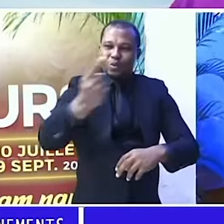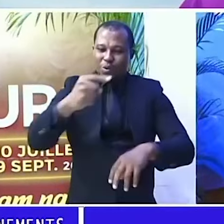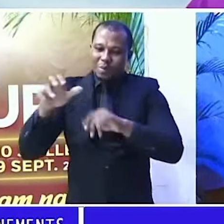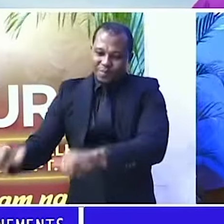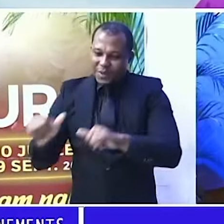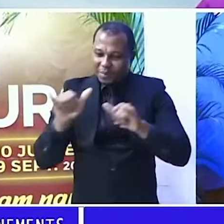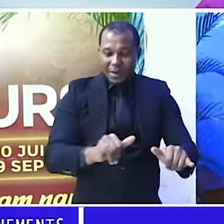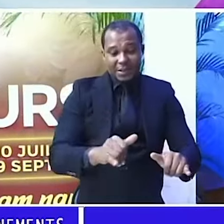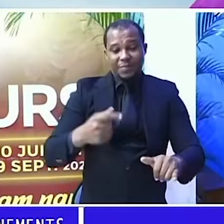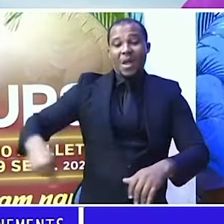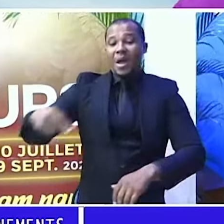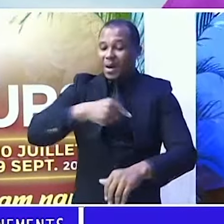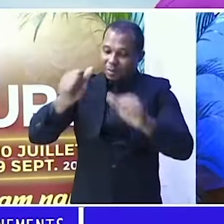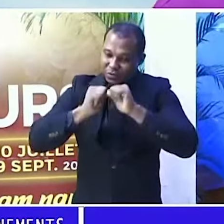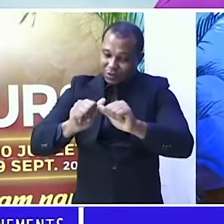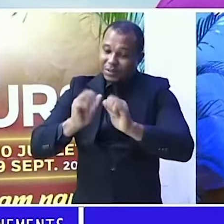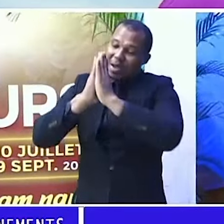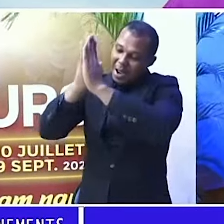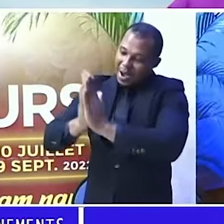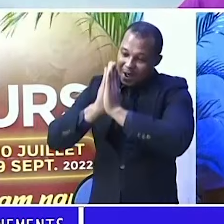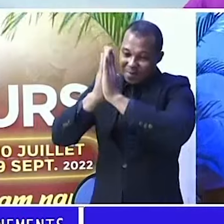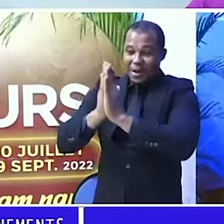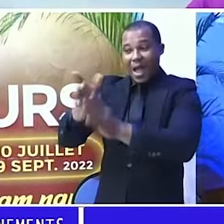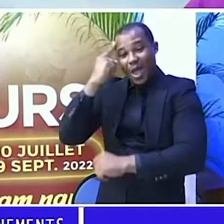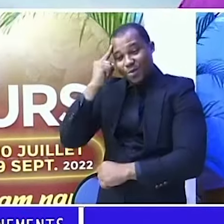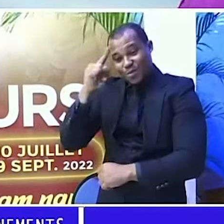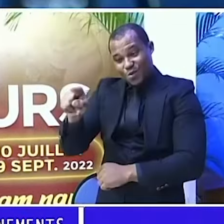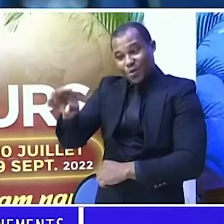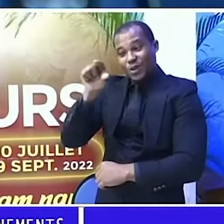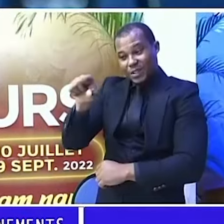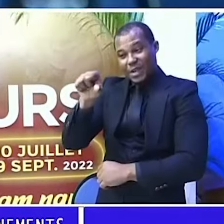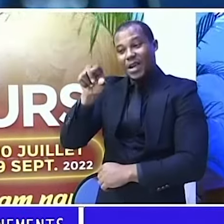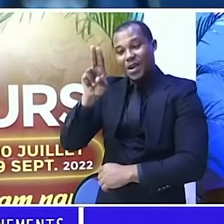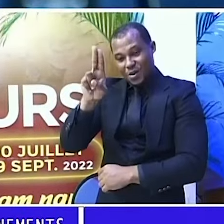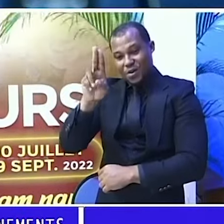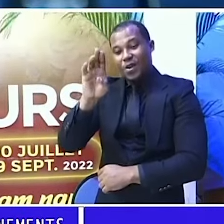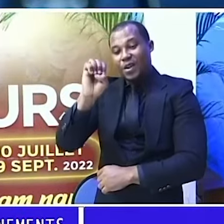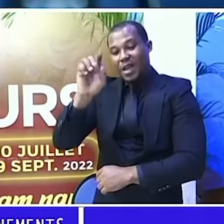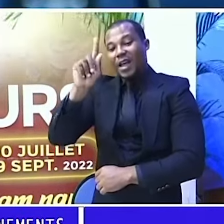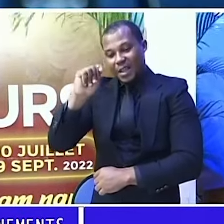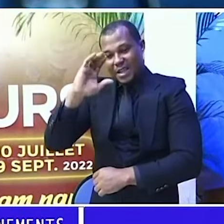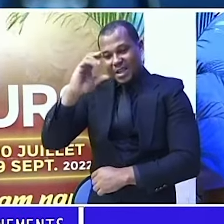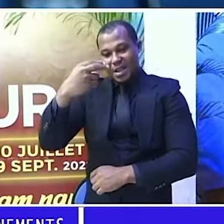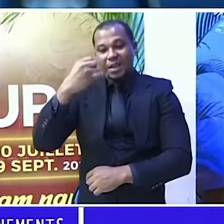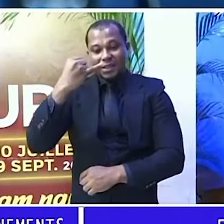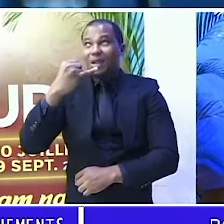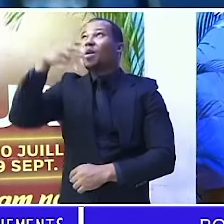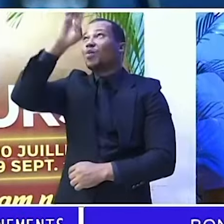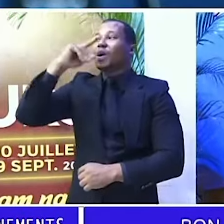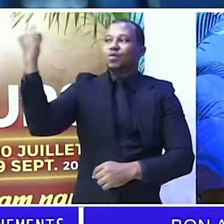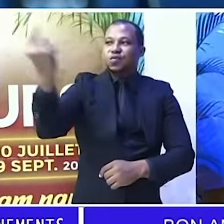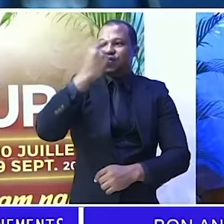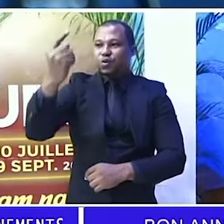pas la prière pour vous, particulièrement, Getchi, pour mon Dieu, toujours bas ou courage. Parce que dans la vie, l'homme a